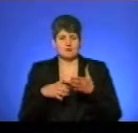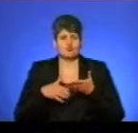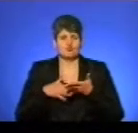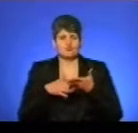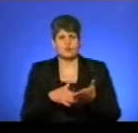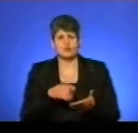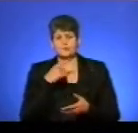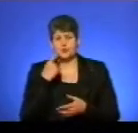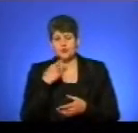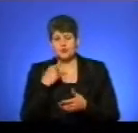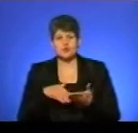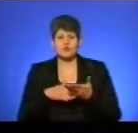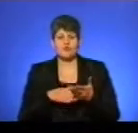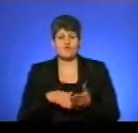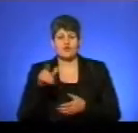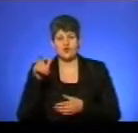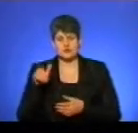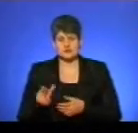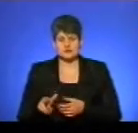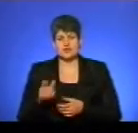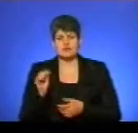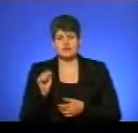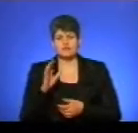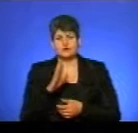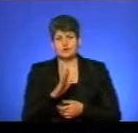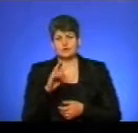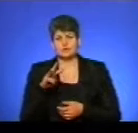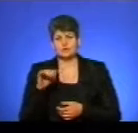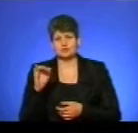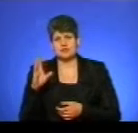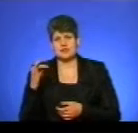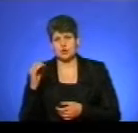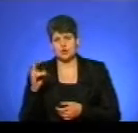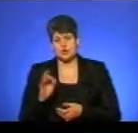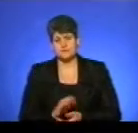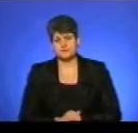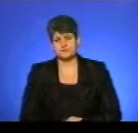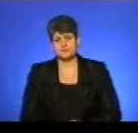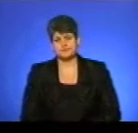волонтер, наказний отаман тернопільського коша українського козацтва Володимир Мосейко.